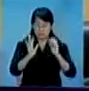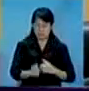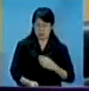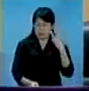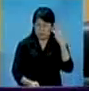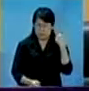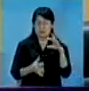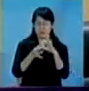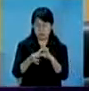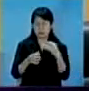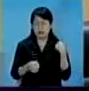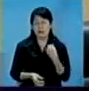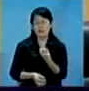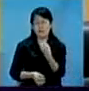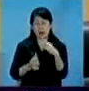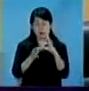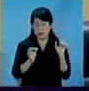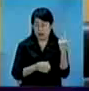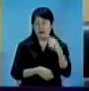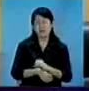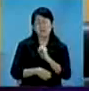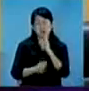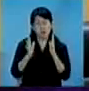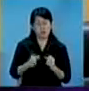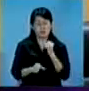าท่านอ้างผู้สื่อข่าวต่างประเทศ